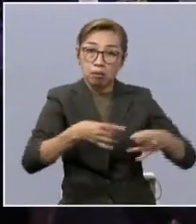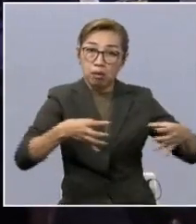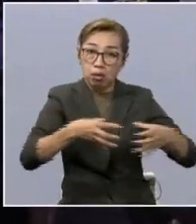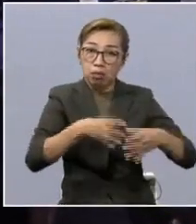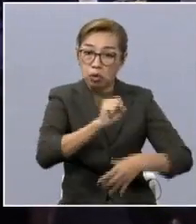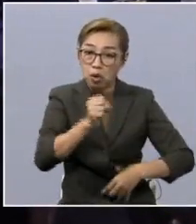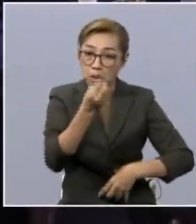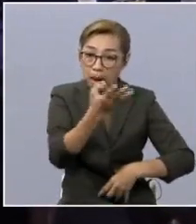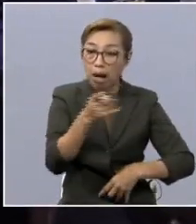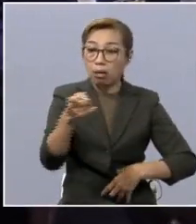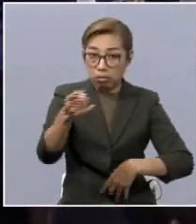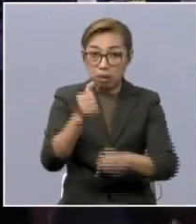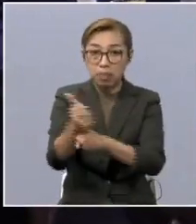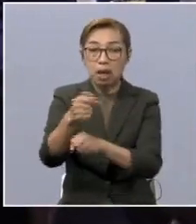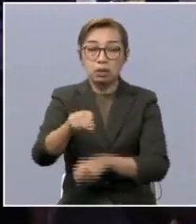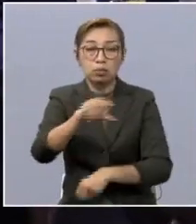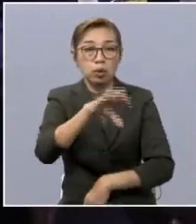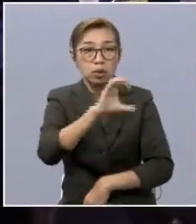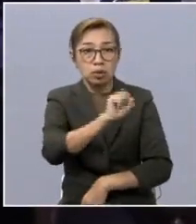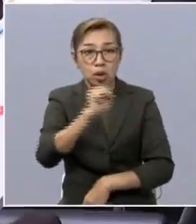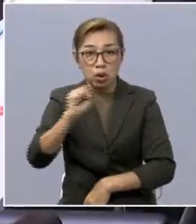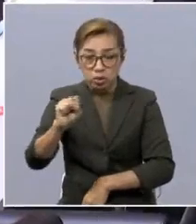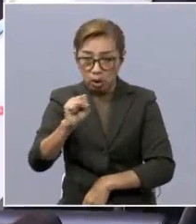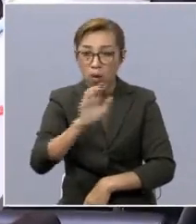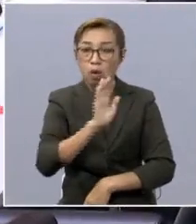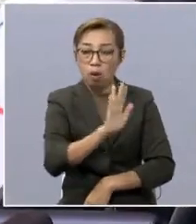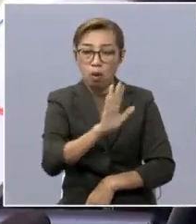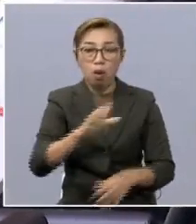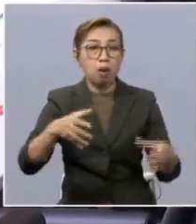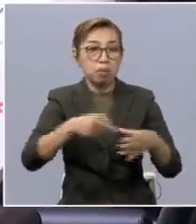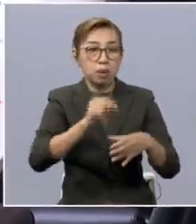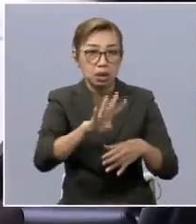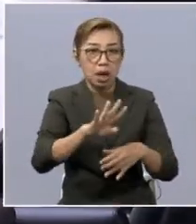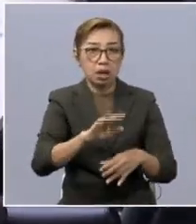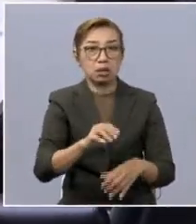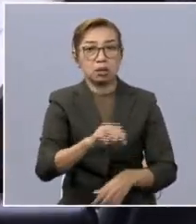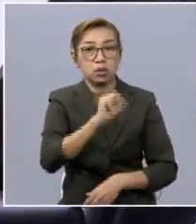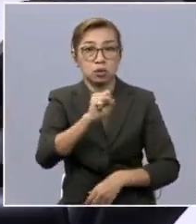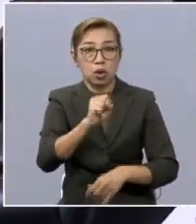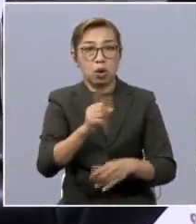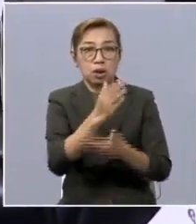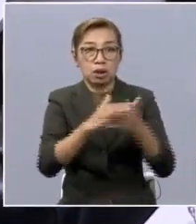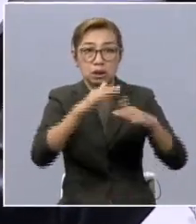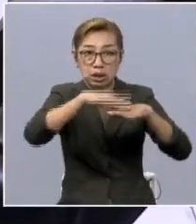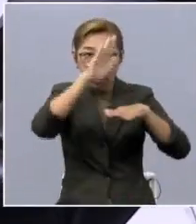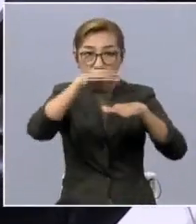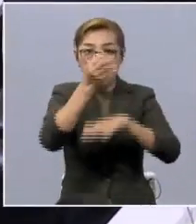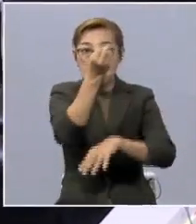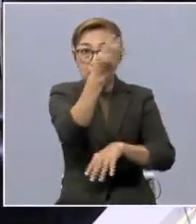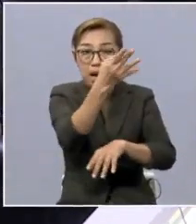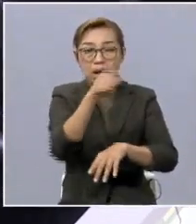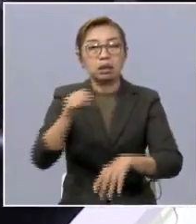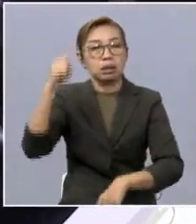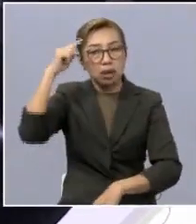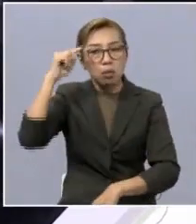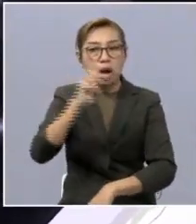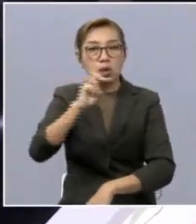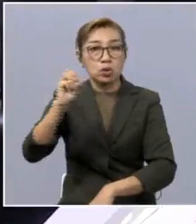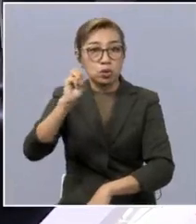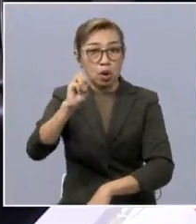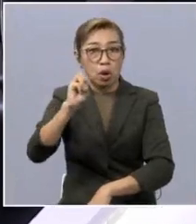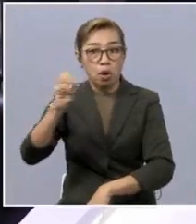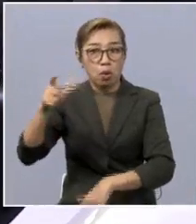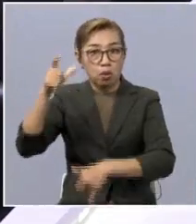นเสียงเกินกึ่งหนึ่งของสภาเนี่ยเชื่อว่ายังมีสว.ที่เป็นธรรมมีใจเป็นกลางสว.รู้ดีว่าประชาชนตัดสินให้ใครเป็นรัฐบ